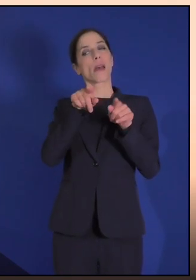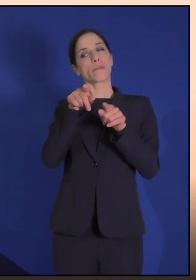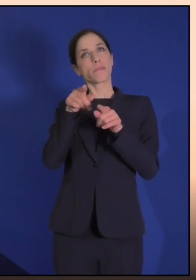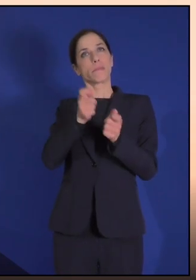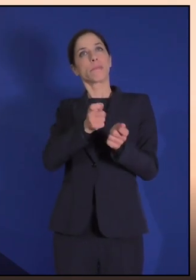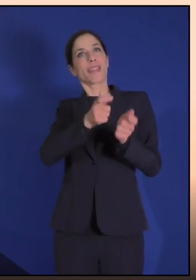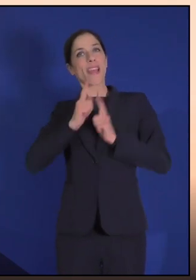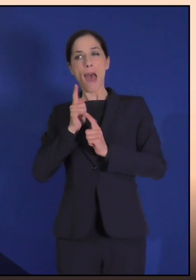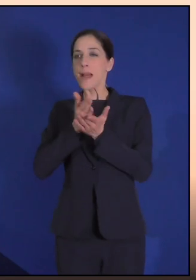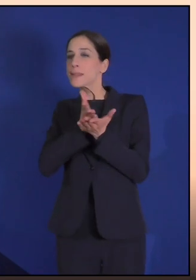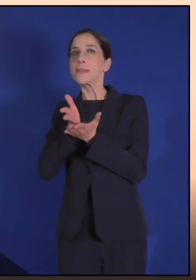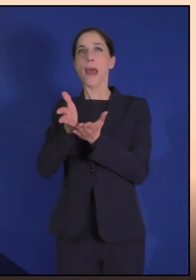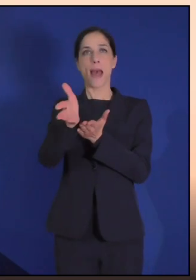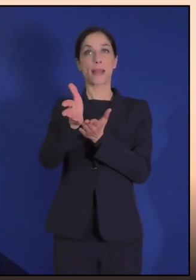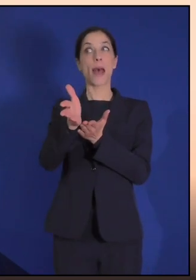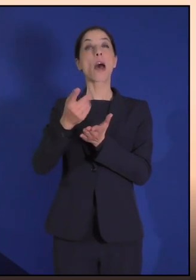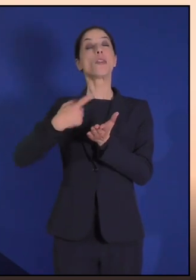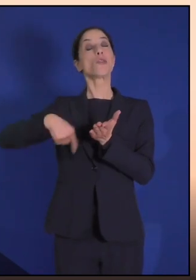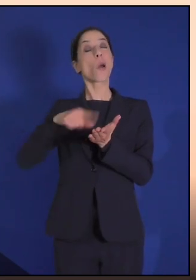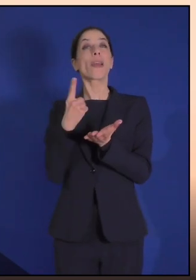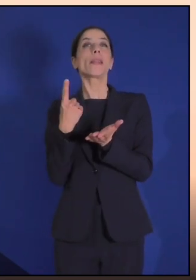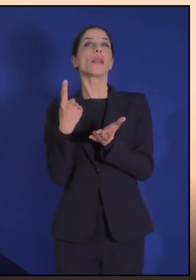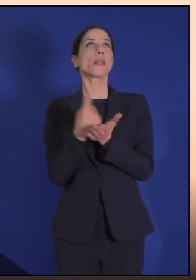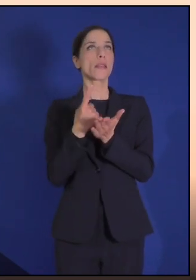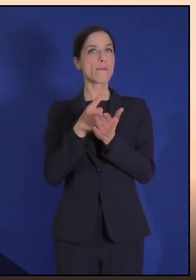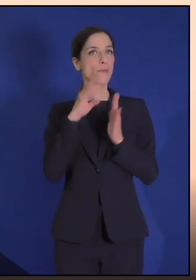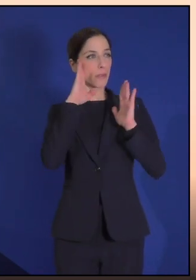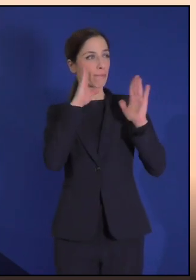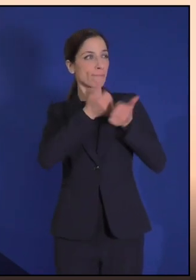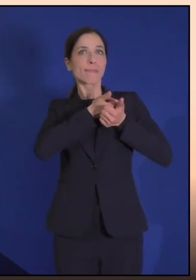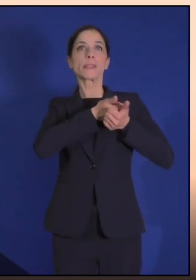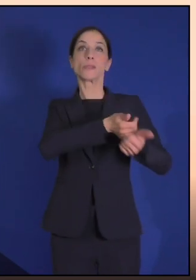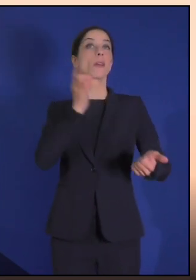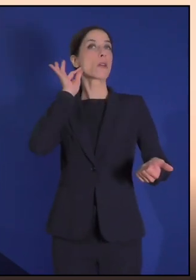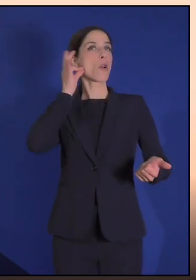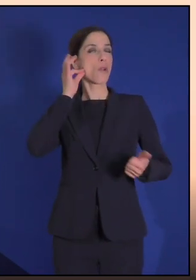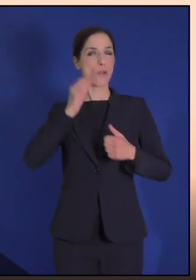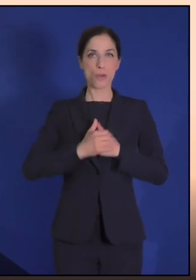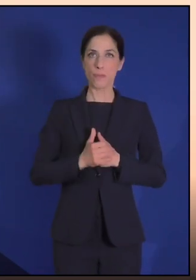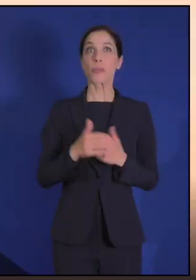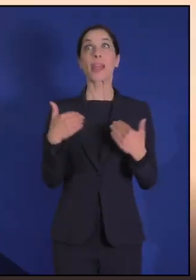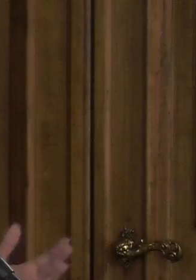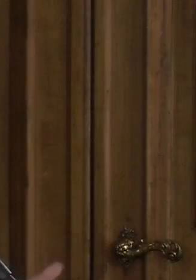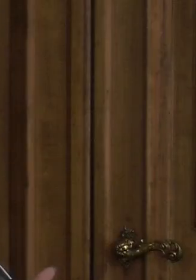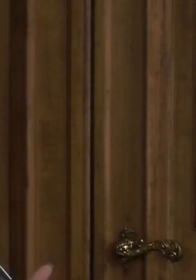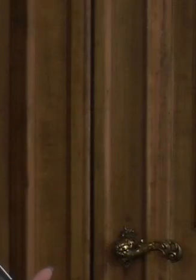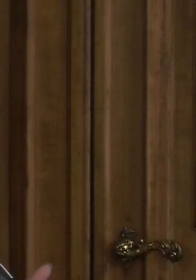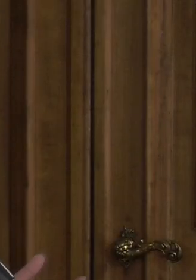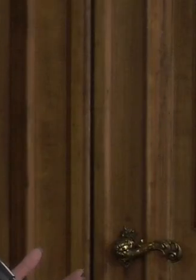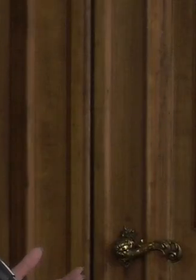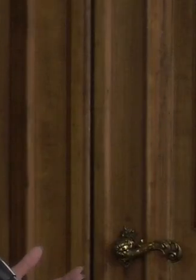su cui noi dobbiamo assolutamente attenerci. Io ringrazio